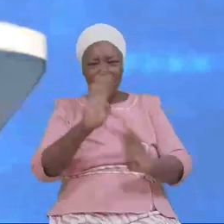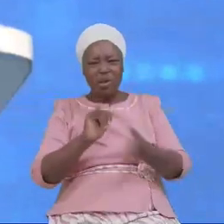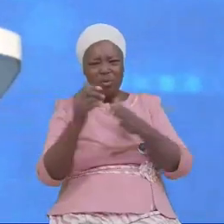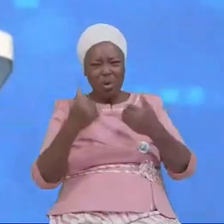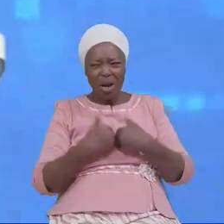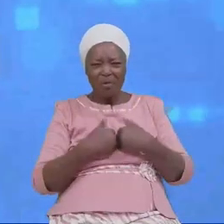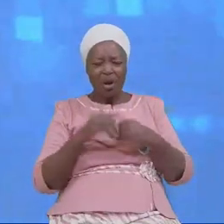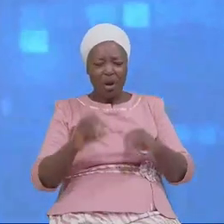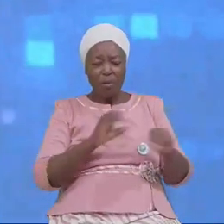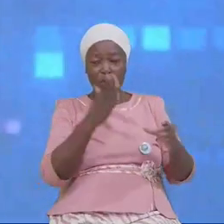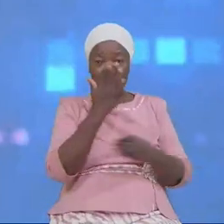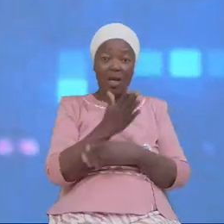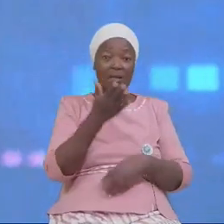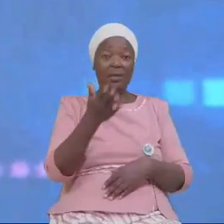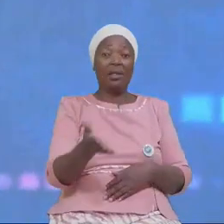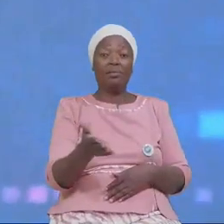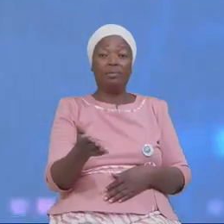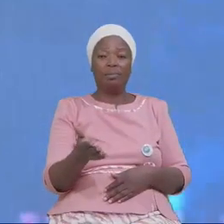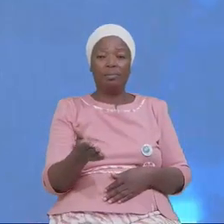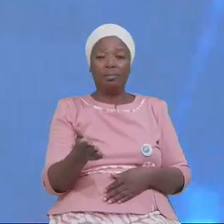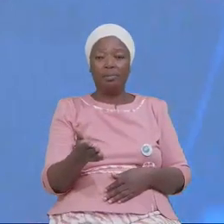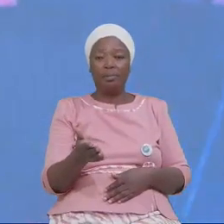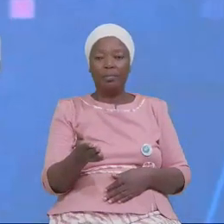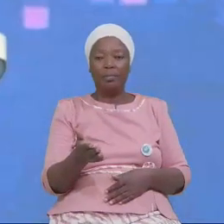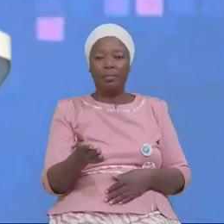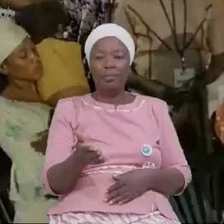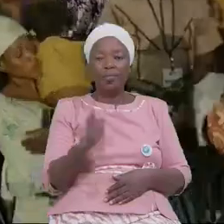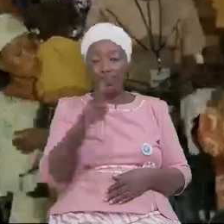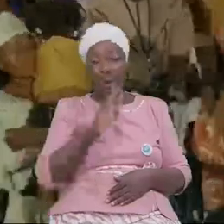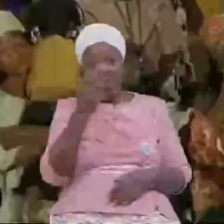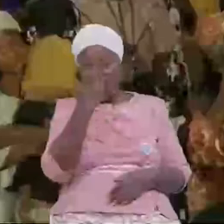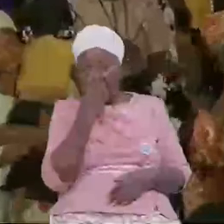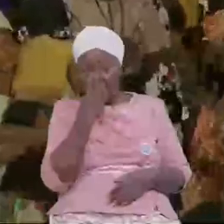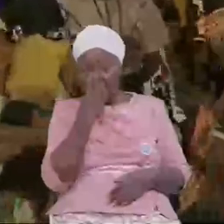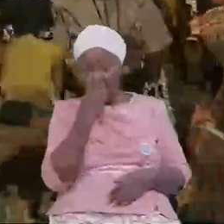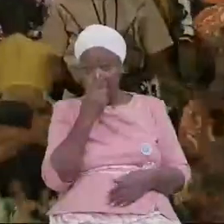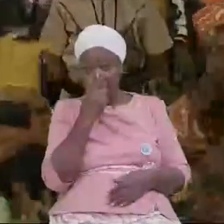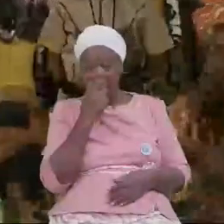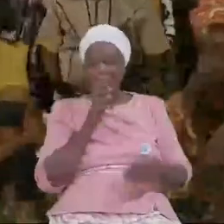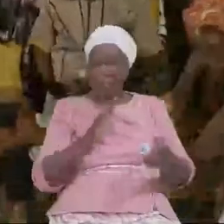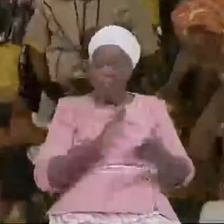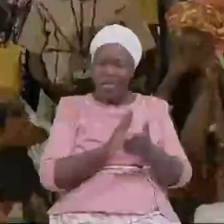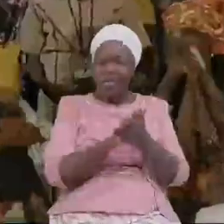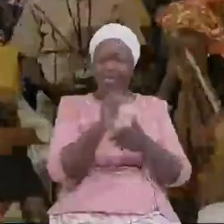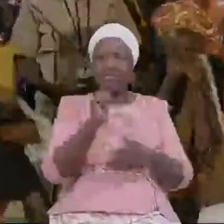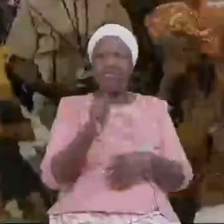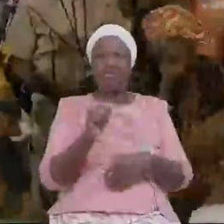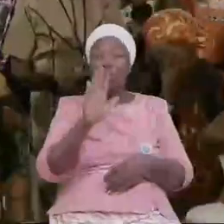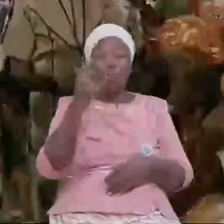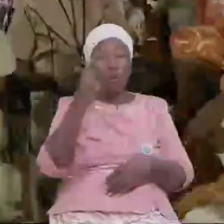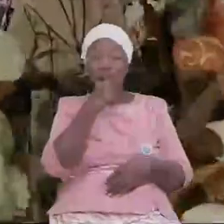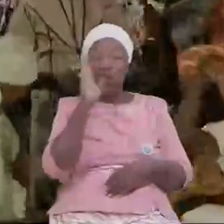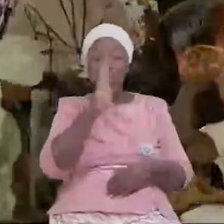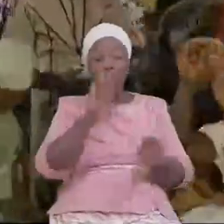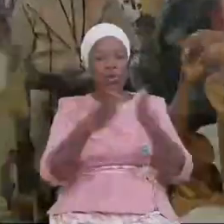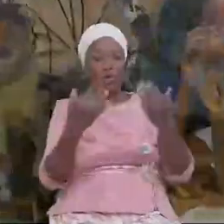avez, imposez-y la main. Vous êtes aveugle? Croyez. Vos yeux seront ouverts